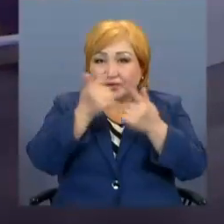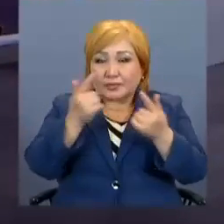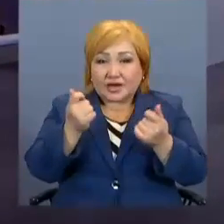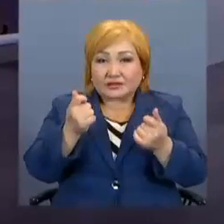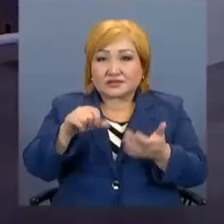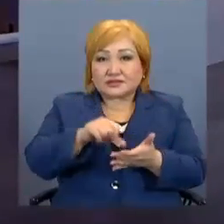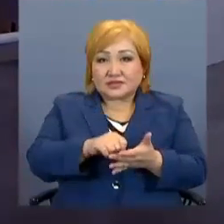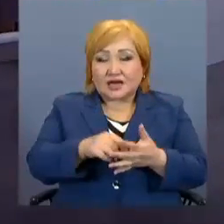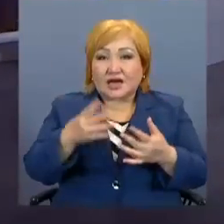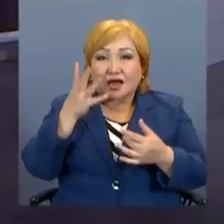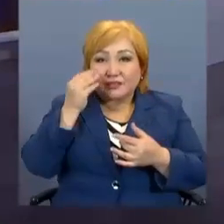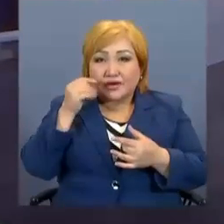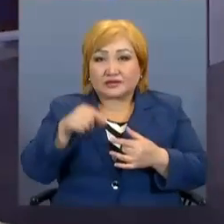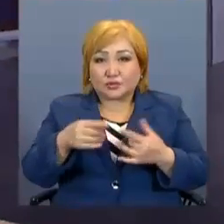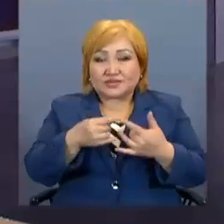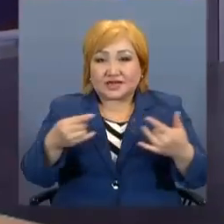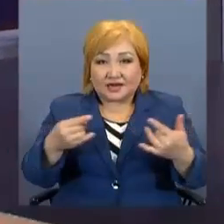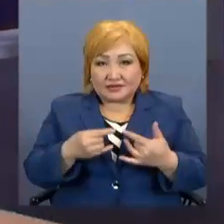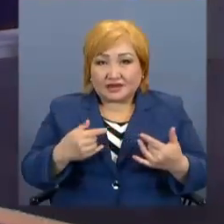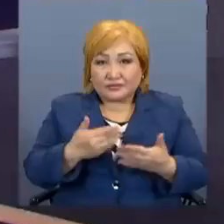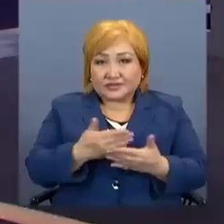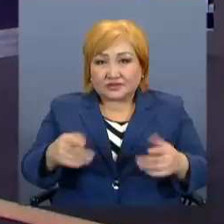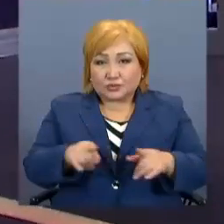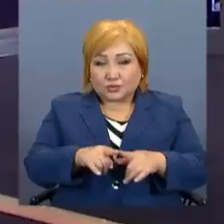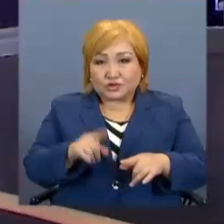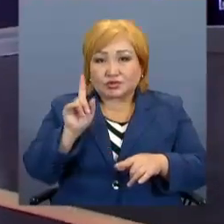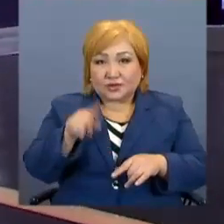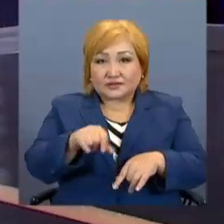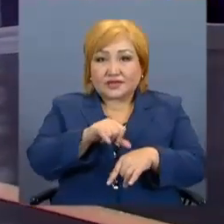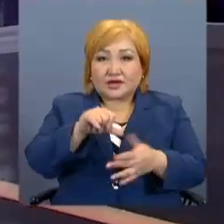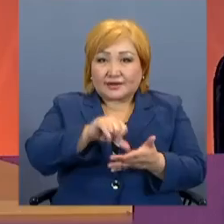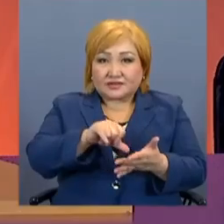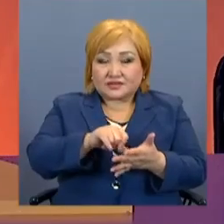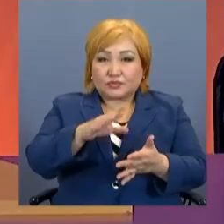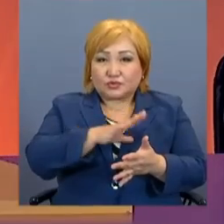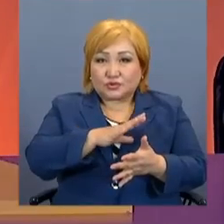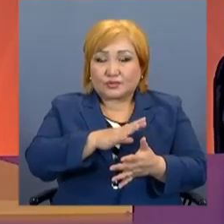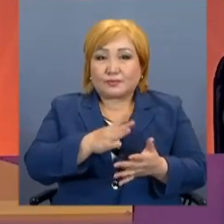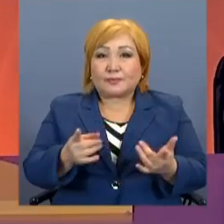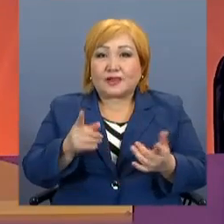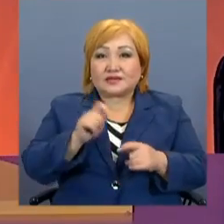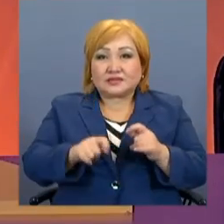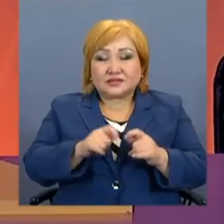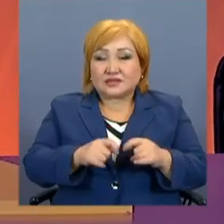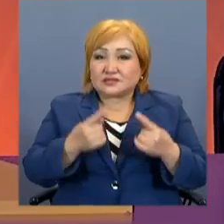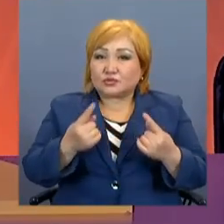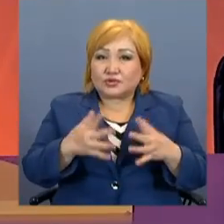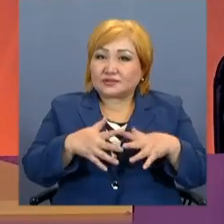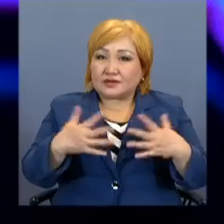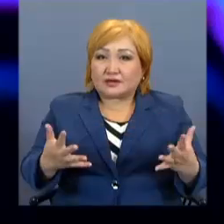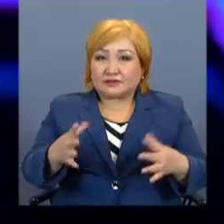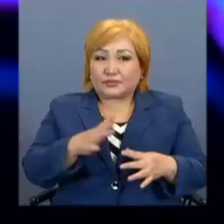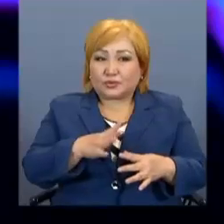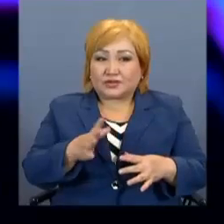болды. Жұмыс өте үлкен қарқынды болды. Енді ол тексеріс барысында нәтижесі қандай